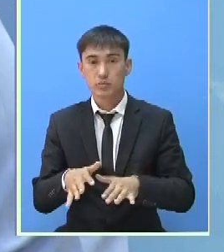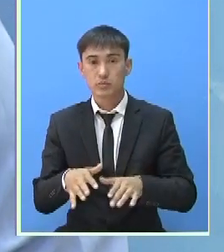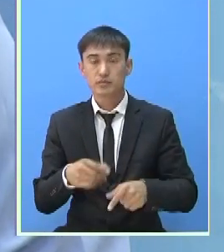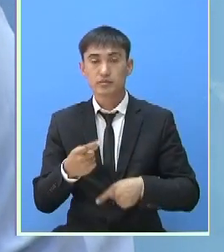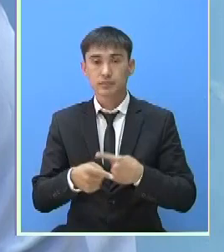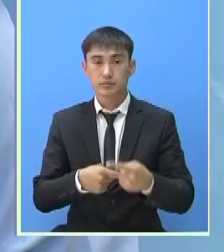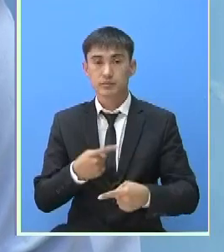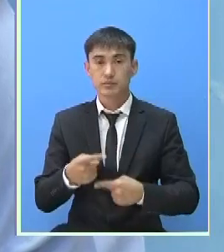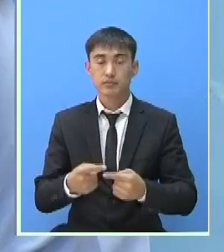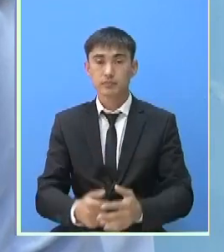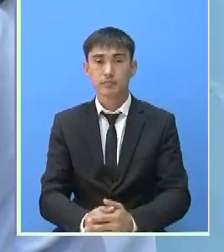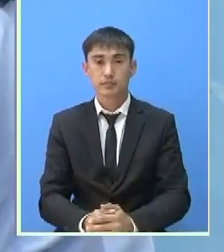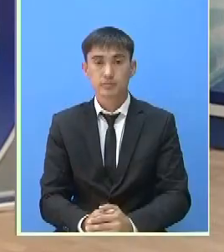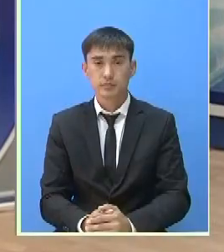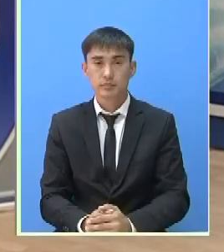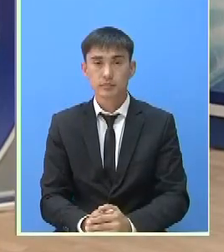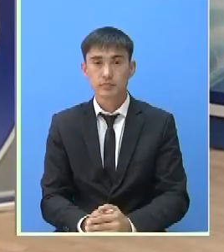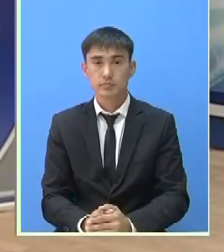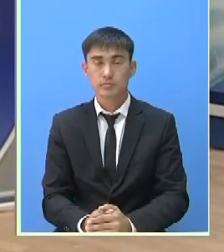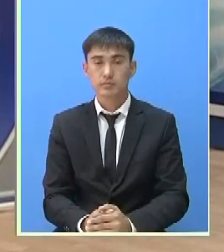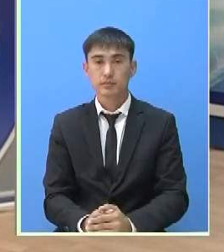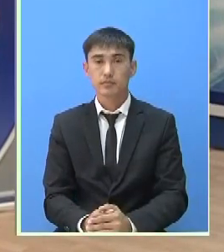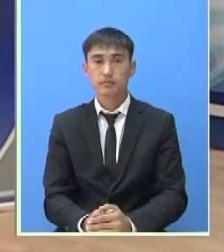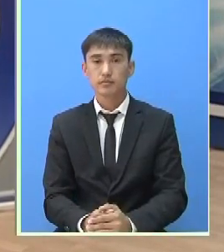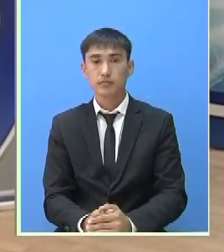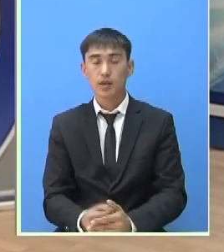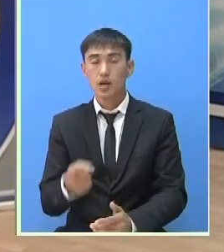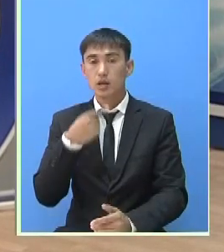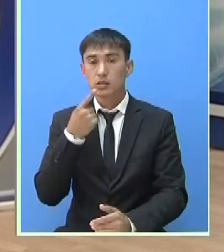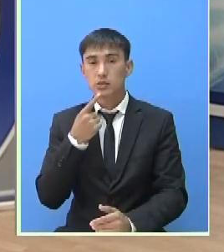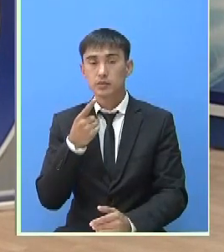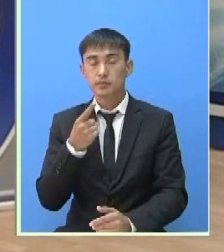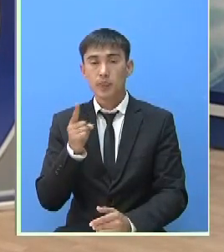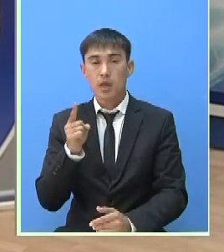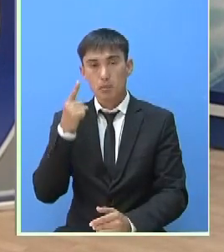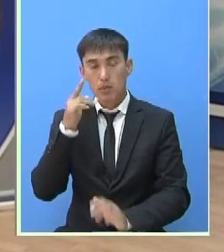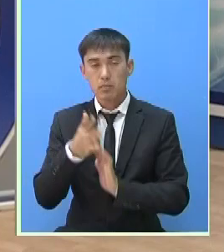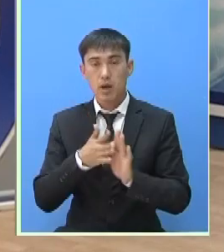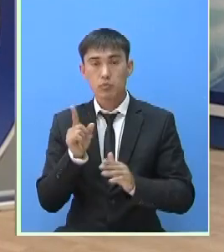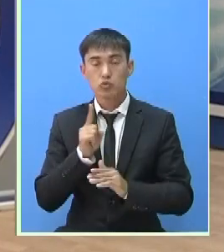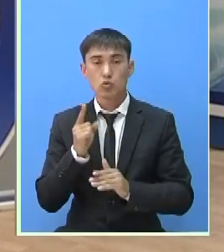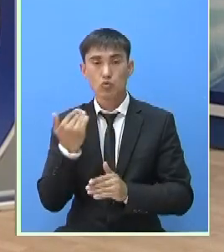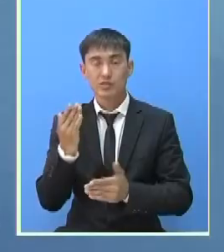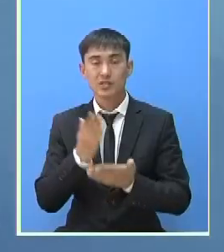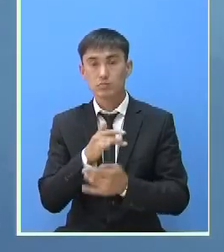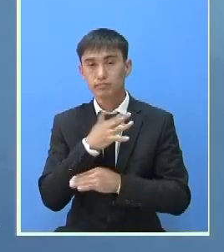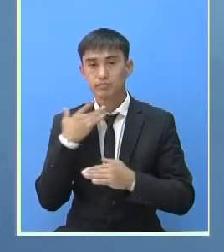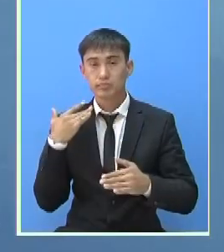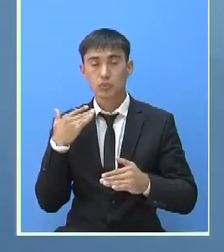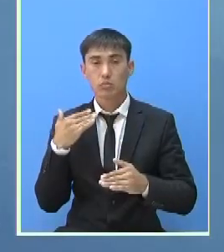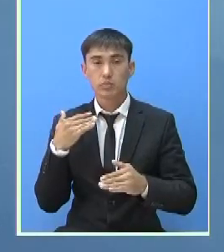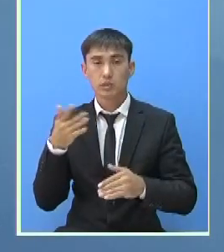пороги правоохранительных органов. Скажите, пожалуйста, ну я так понимаю, что вы сталкивались еще и со старыми